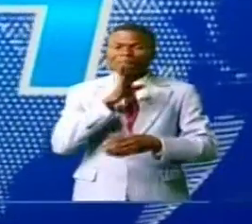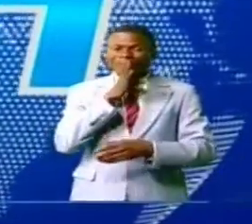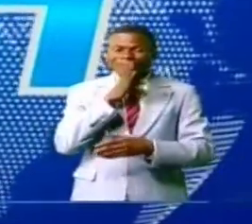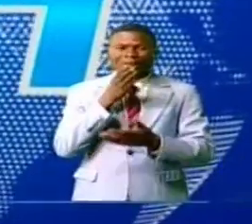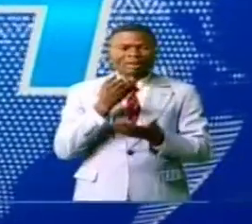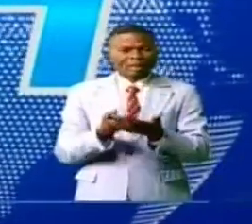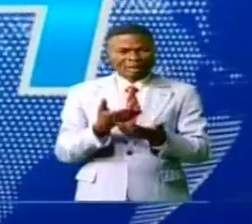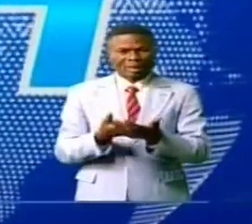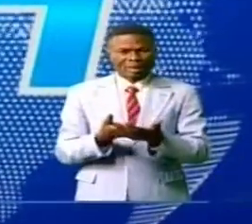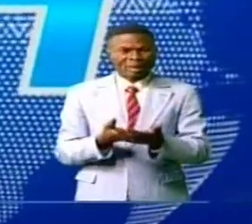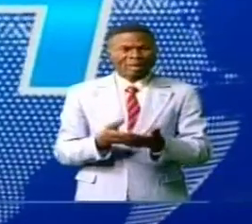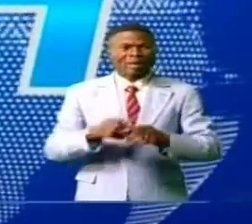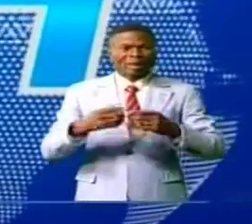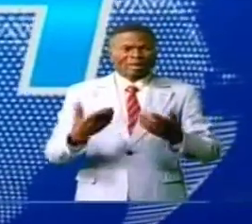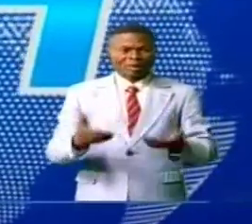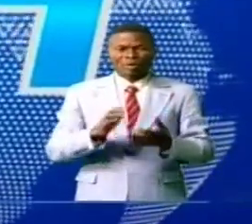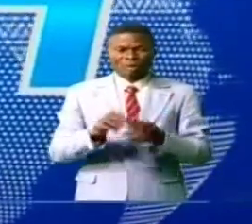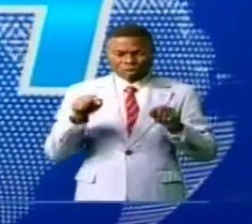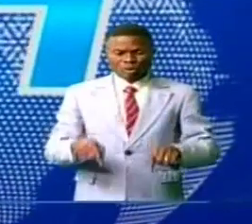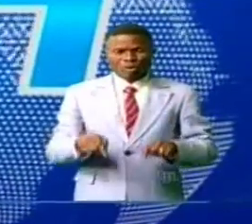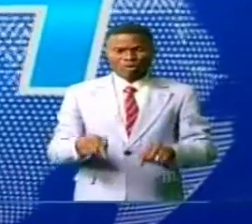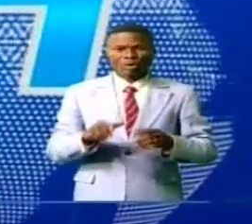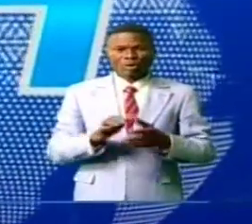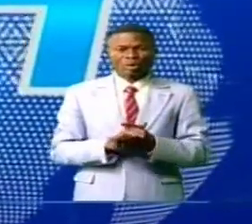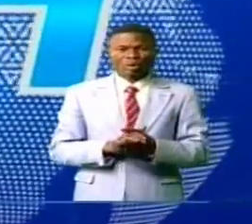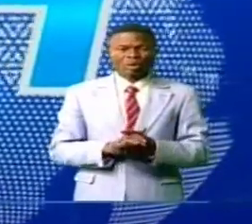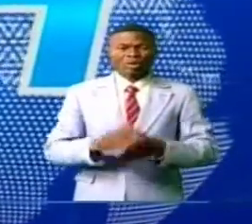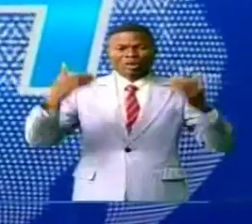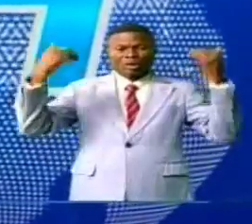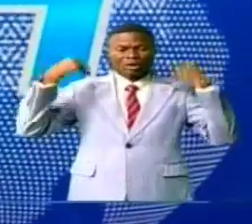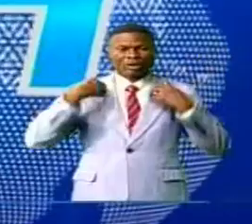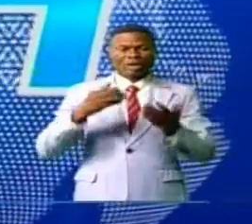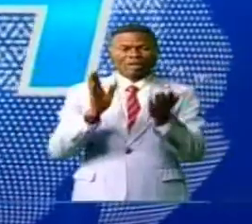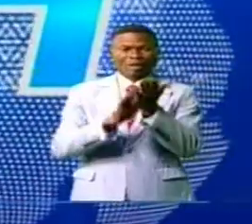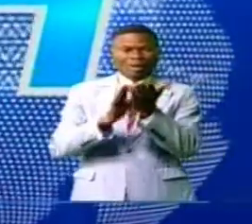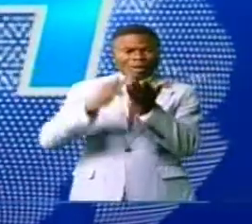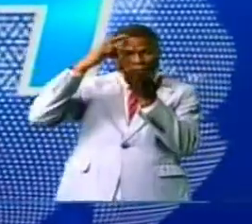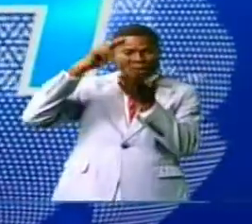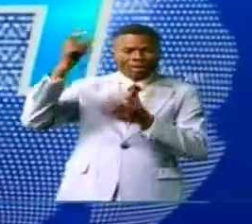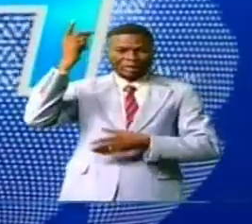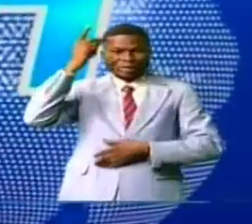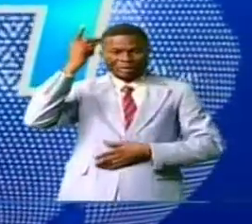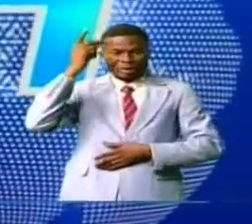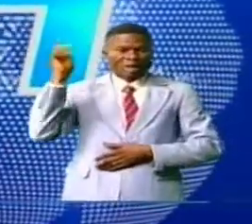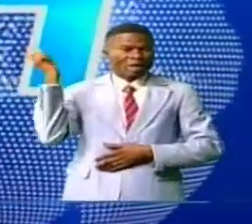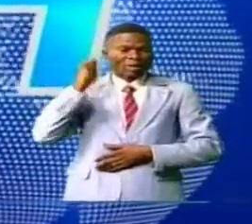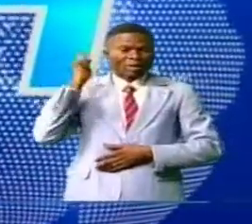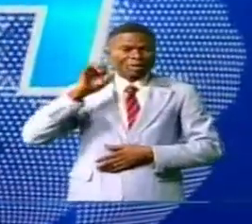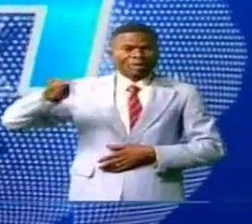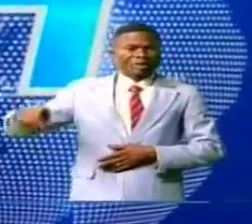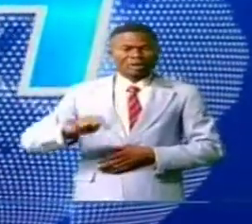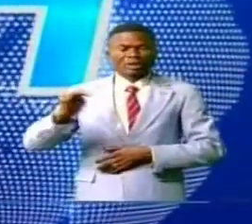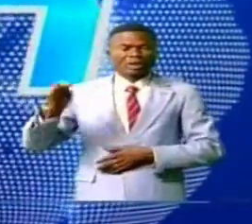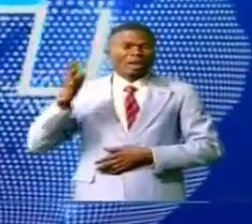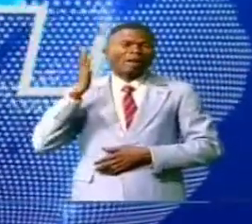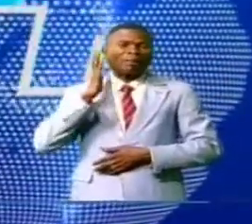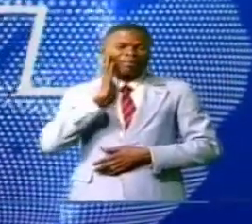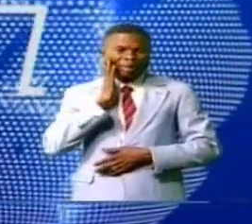de transacadémiens. Aujourd'hui, le recteur de l'Université de Kinshasa, le professeur Jean-Marie